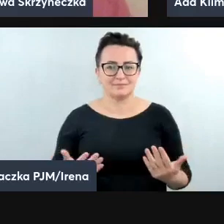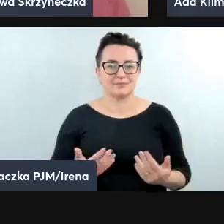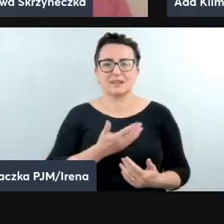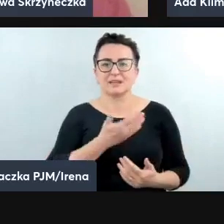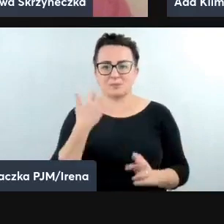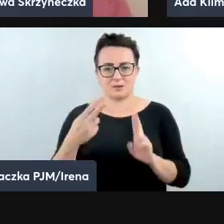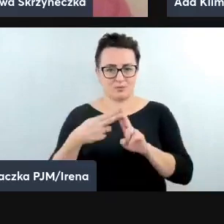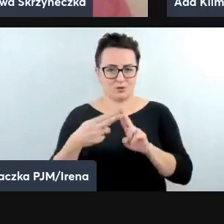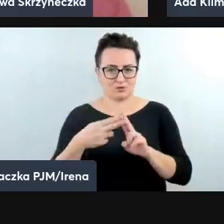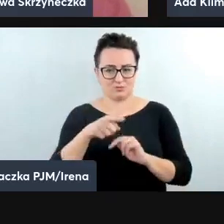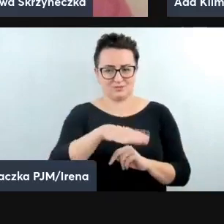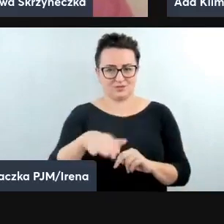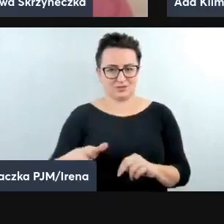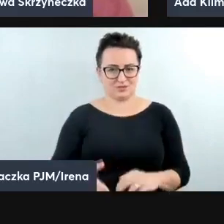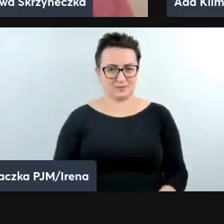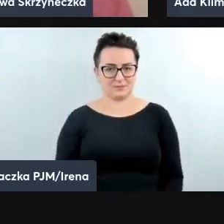też webinar